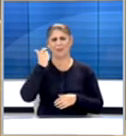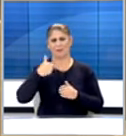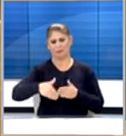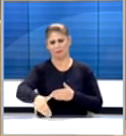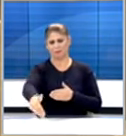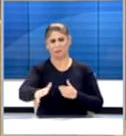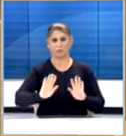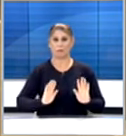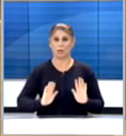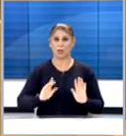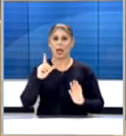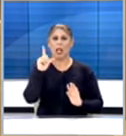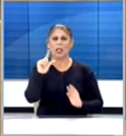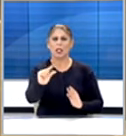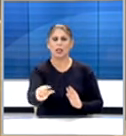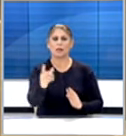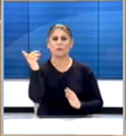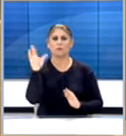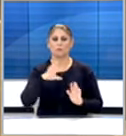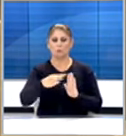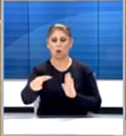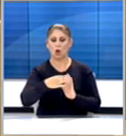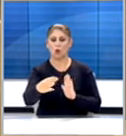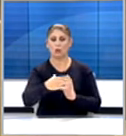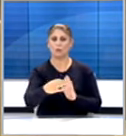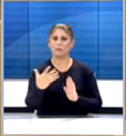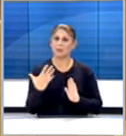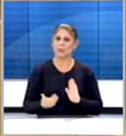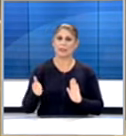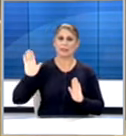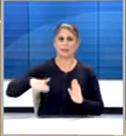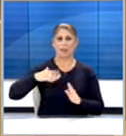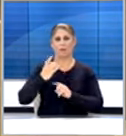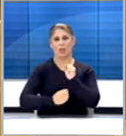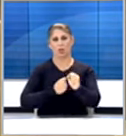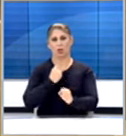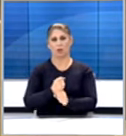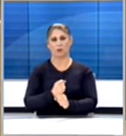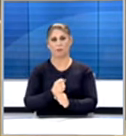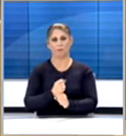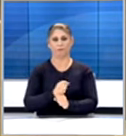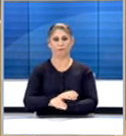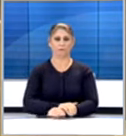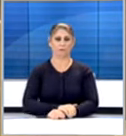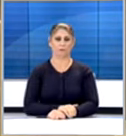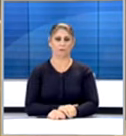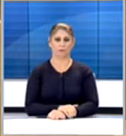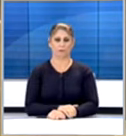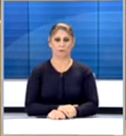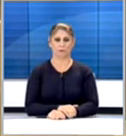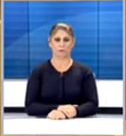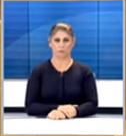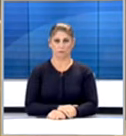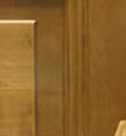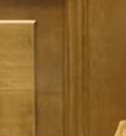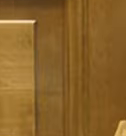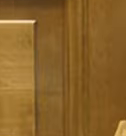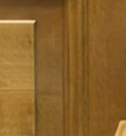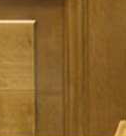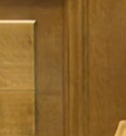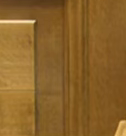συνταξιοδότησης, ενώ ελάχιστες προσλήψεις έχουν πραγματοποιηθεί τα τελευταία χρόνια. Να τερματίσουμε την